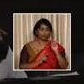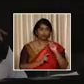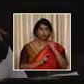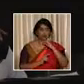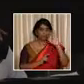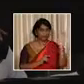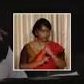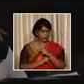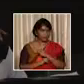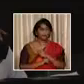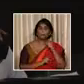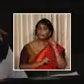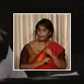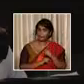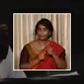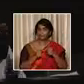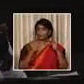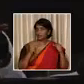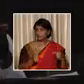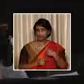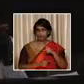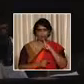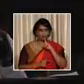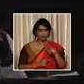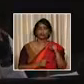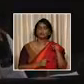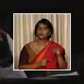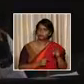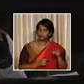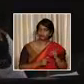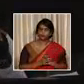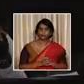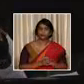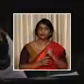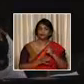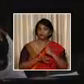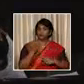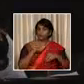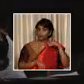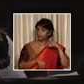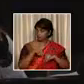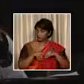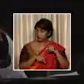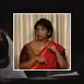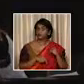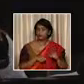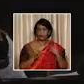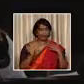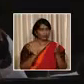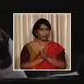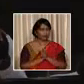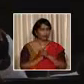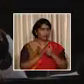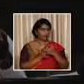ஆட்சேபத்தை வெளியிட்டிருந்தார் குறிப்பாக அரசியல் உள்நோக்கம் கொண்ட அறிக்கை இது பிரிவினையை ஏற்படுத்துகின்றது எவ்வித